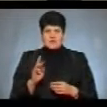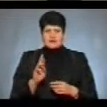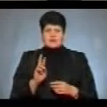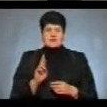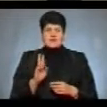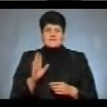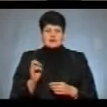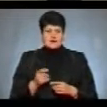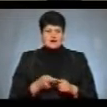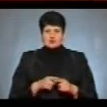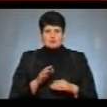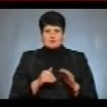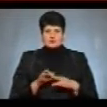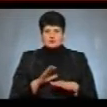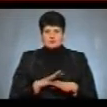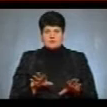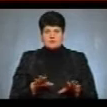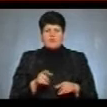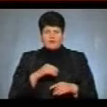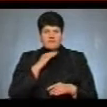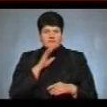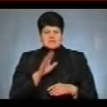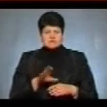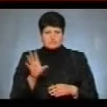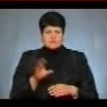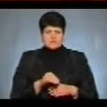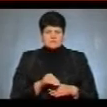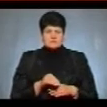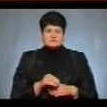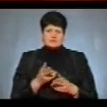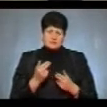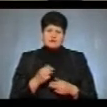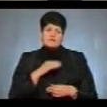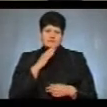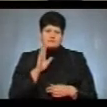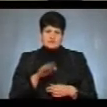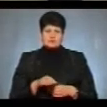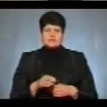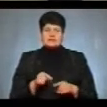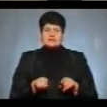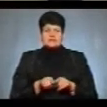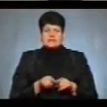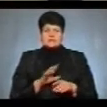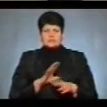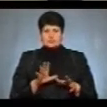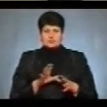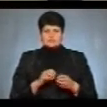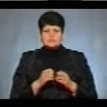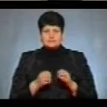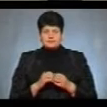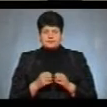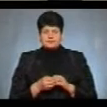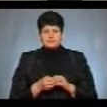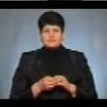практично не буває. От чи вистачило бюлетенів, щоб всі проголосували охочі? Так, звичайно, вистачило. Тобто таких не було погріхів, ну, мається